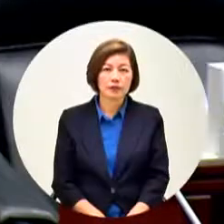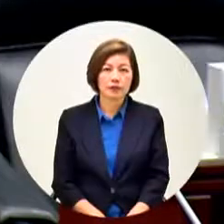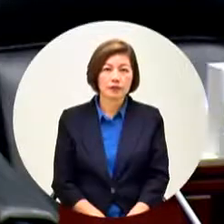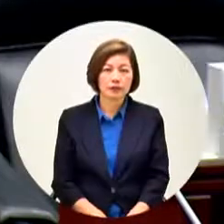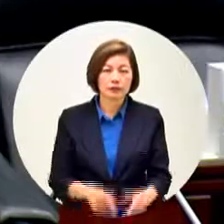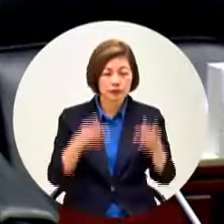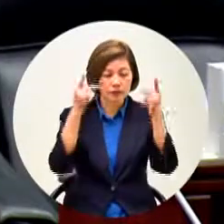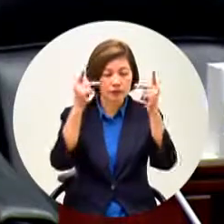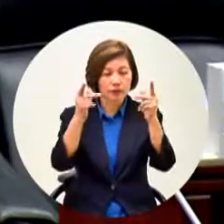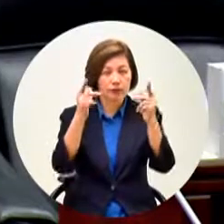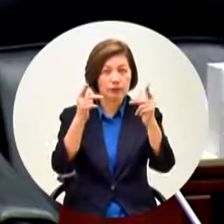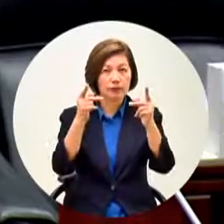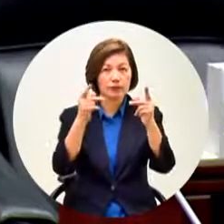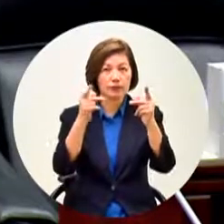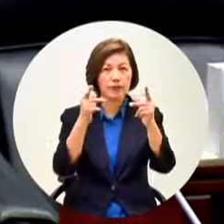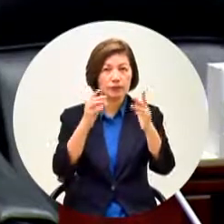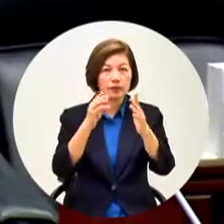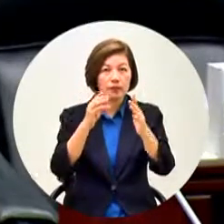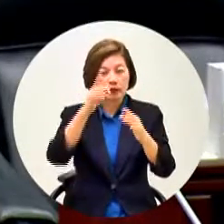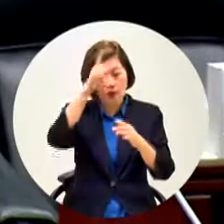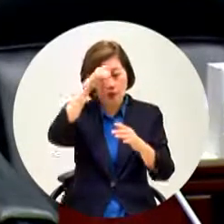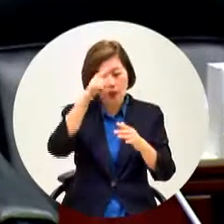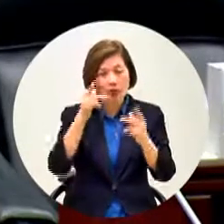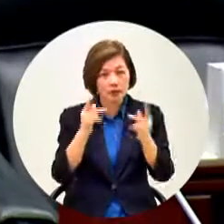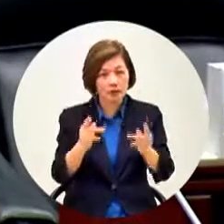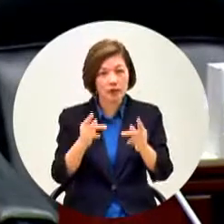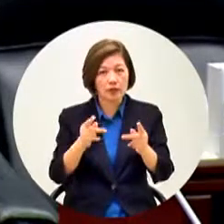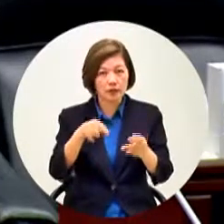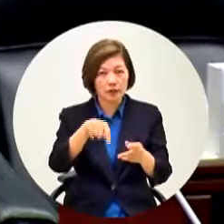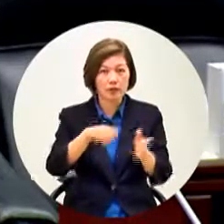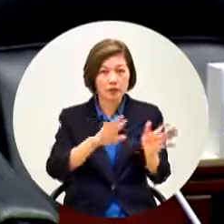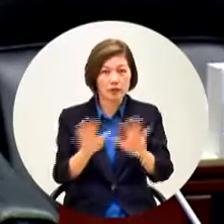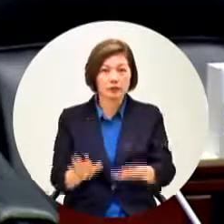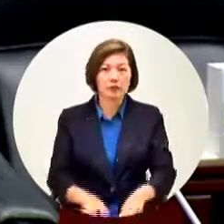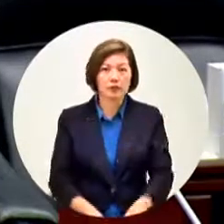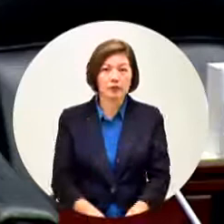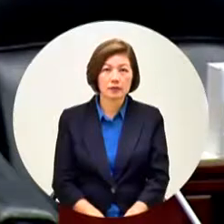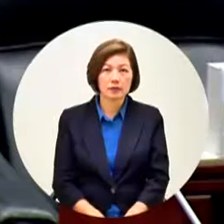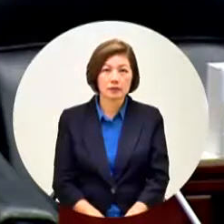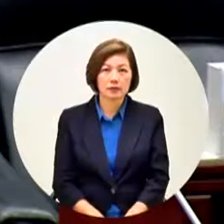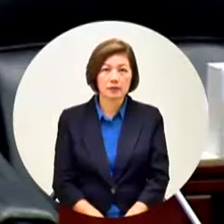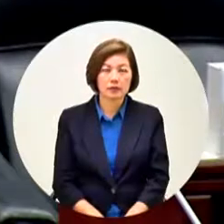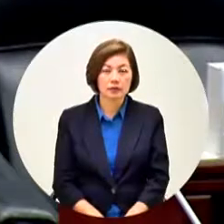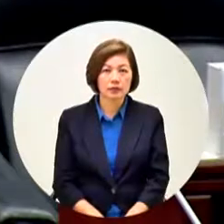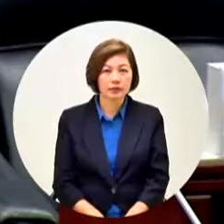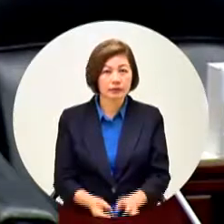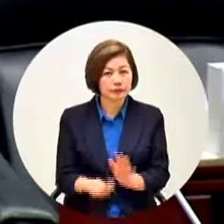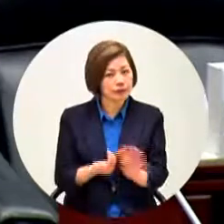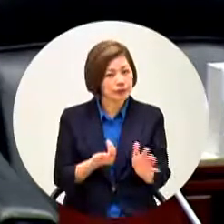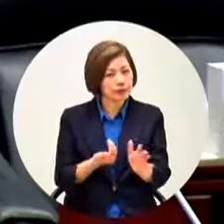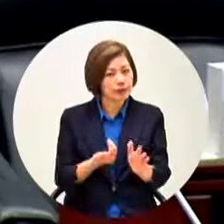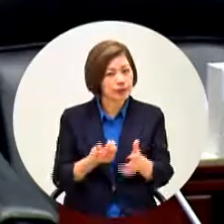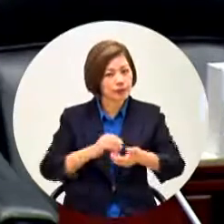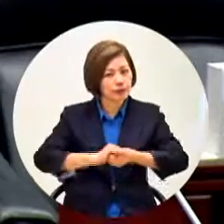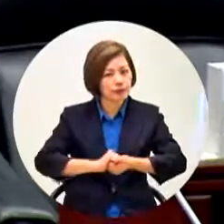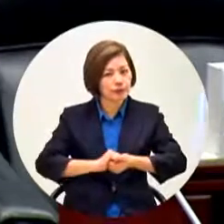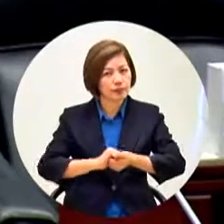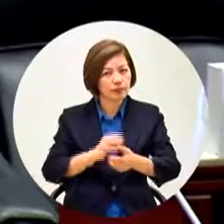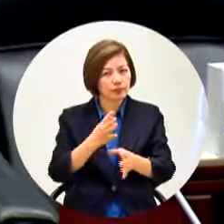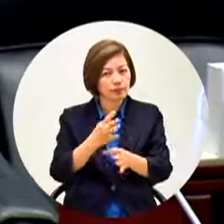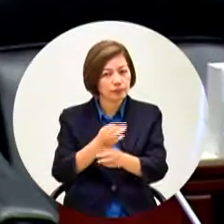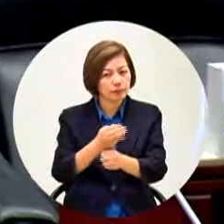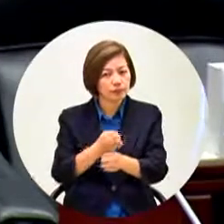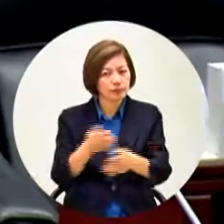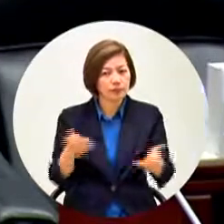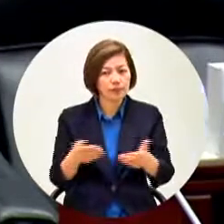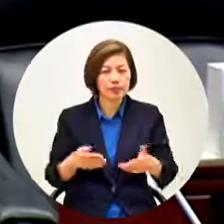安尼捷运迄个捷运黄线无吼，安尼预定是当时要动工，安尼局